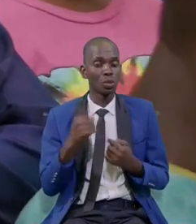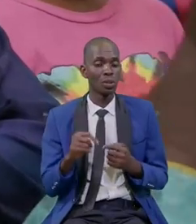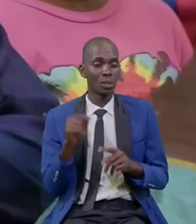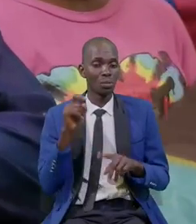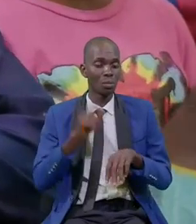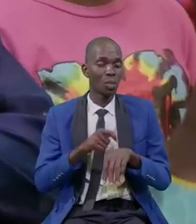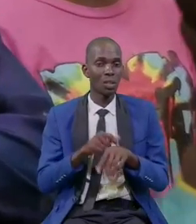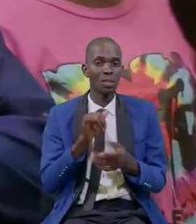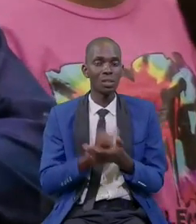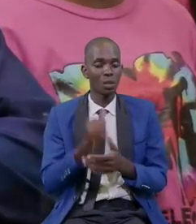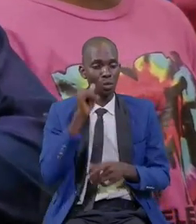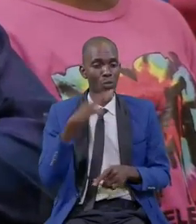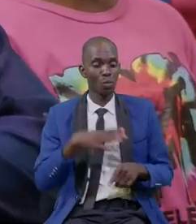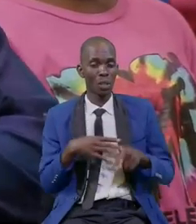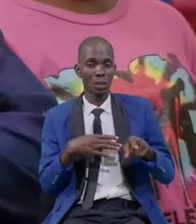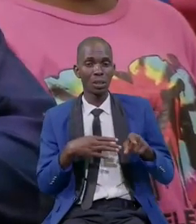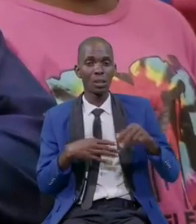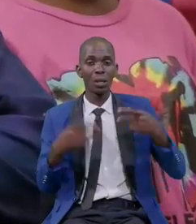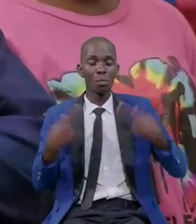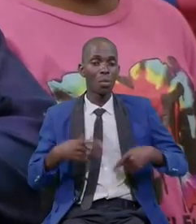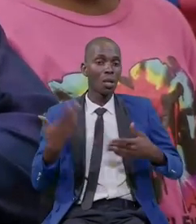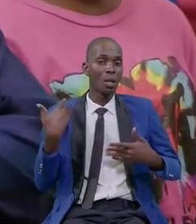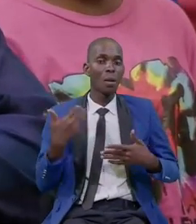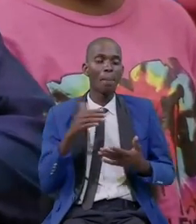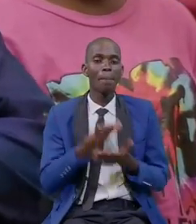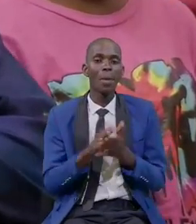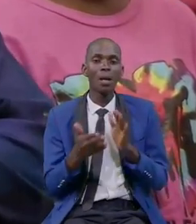jusqu'au point de devenir